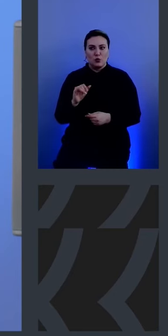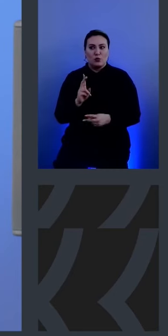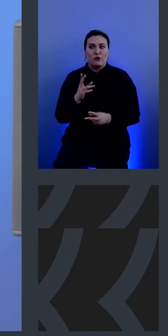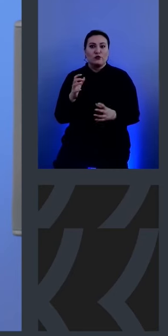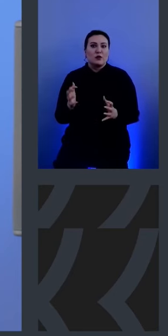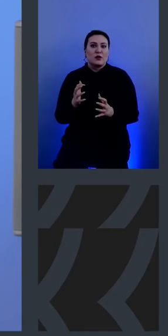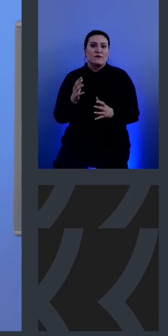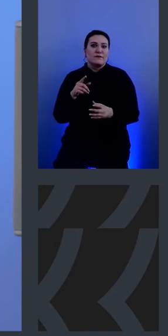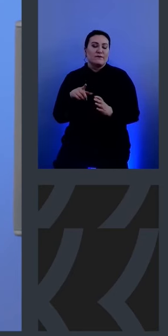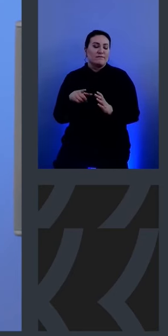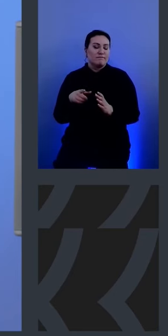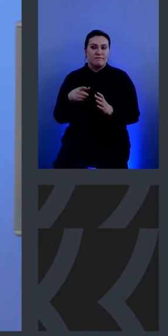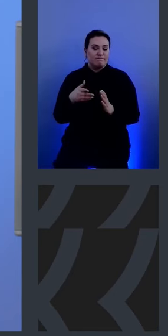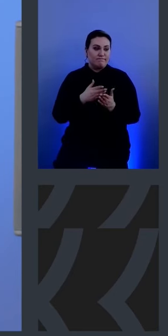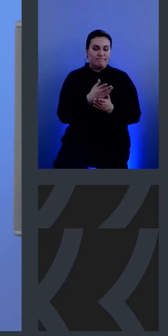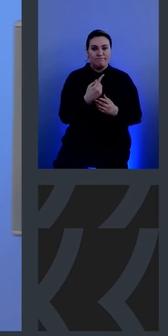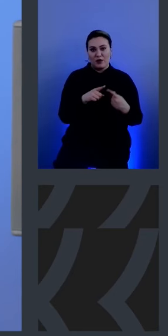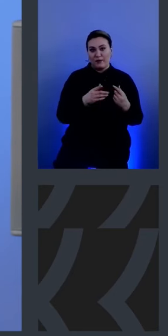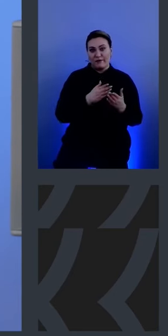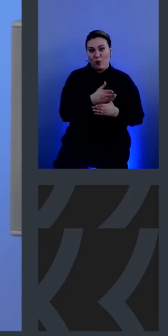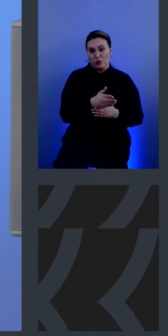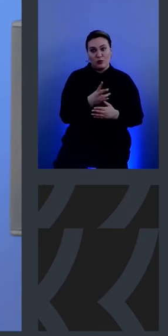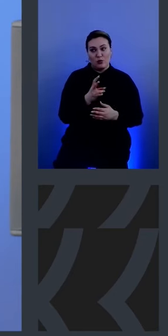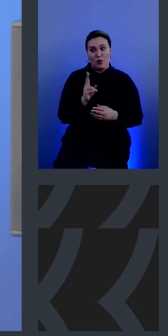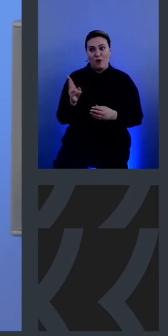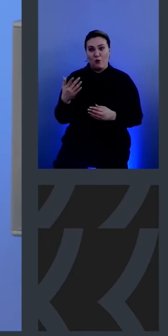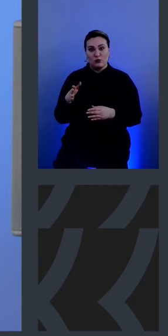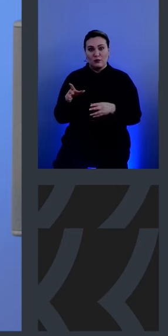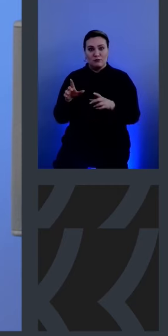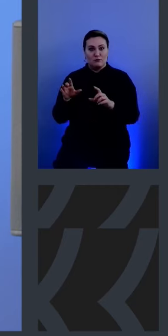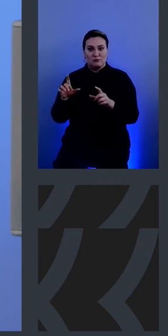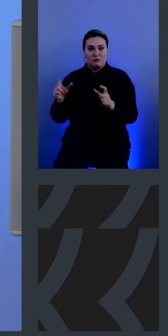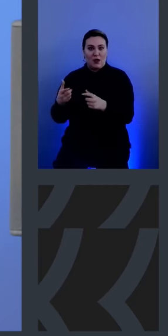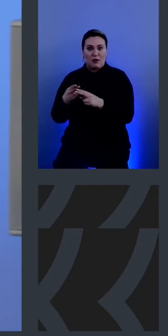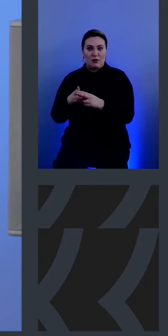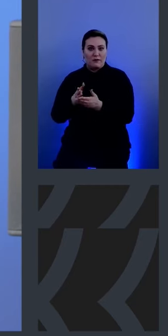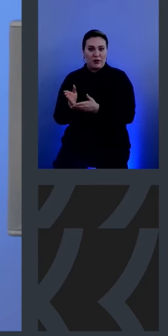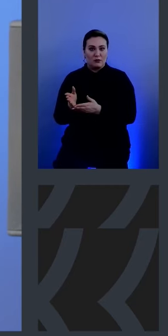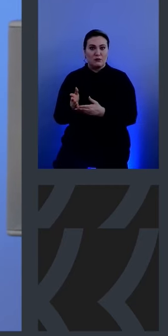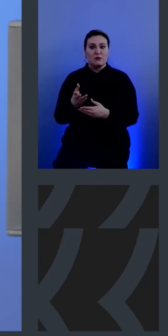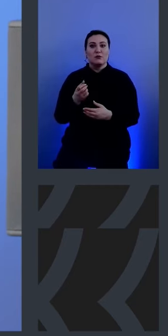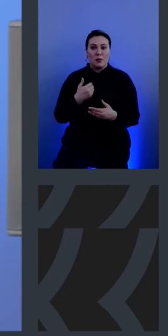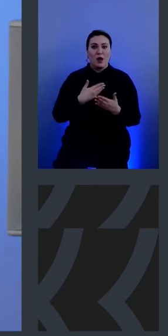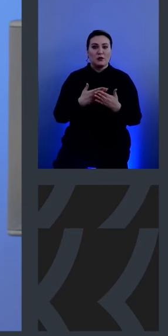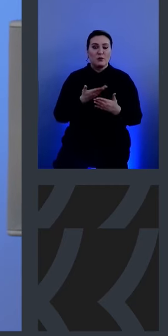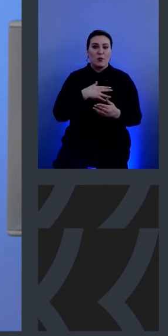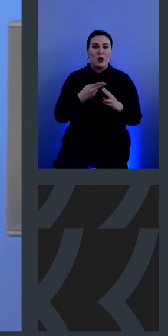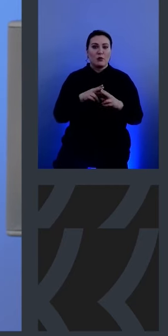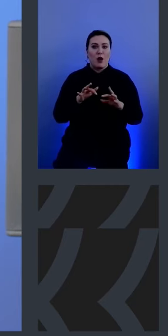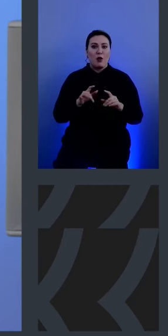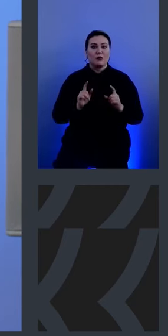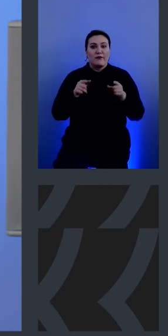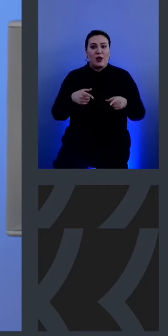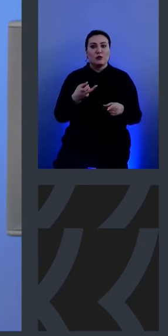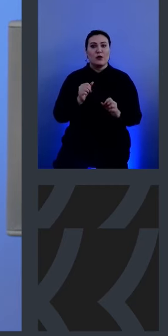сохранилась возможность альтернативного входа, но для кого-то ее уже нет. И да, мы активно используем эту аутентификацию для